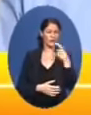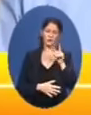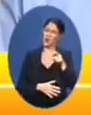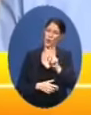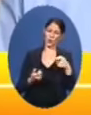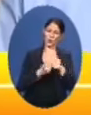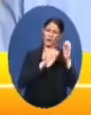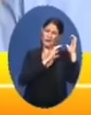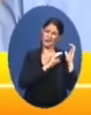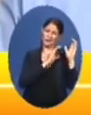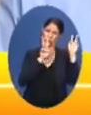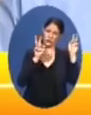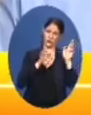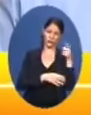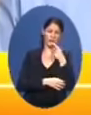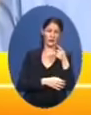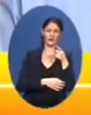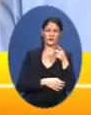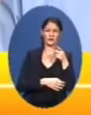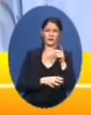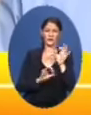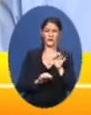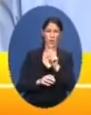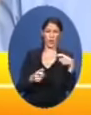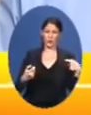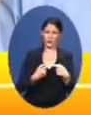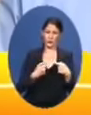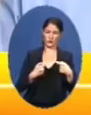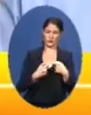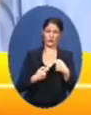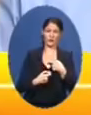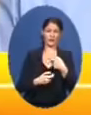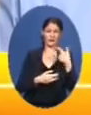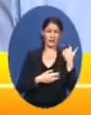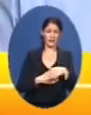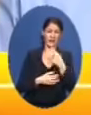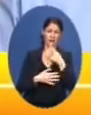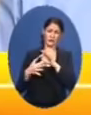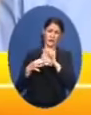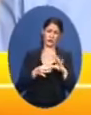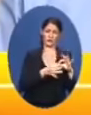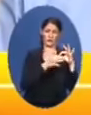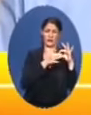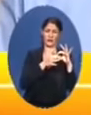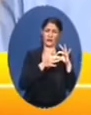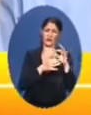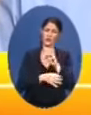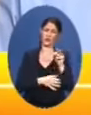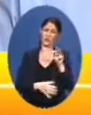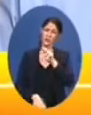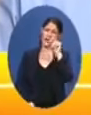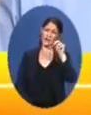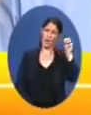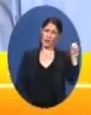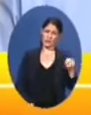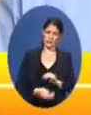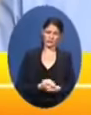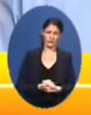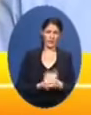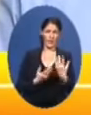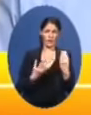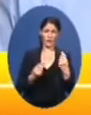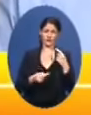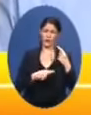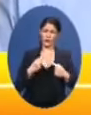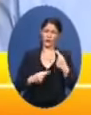אין שום קשר לעבדות, זה פשוט דמגוגיה. אין בזה שום קשר לעבדות, ואני מסיים במשפט אחד על הנושא של מקדונלדס. במשך עשרות